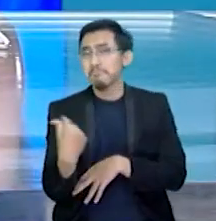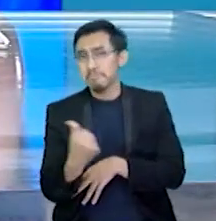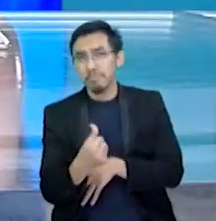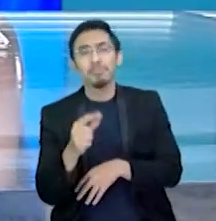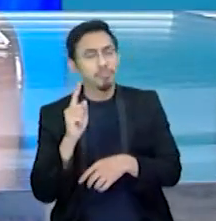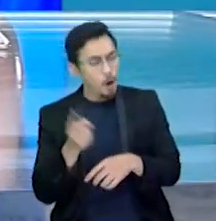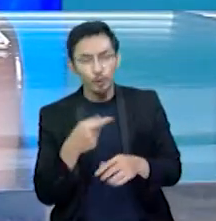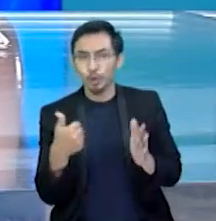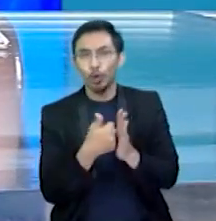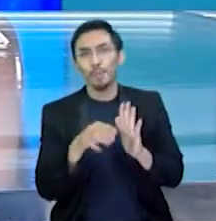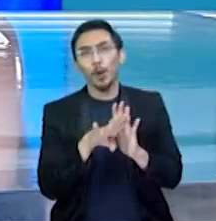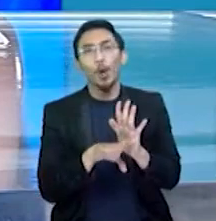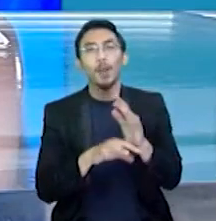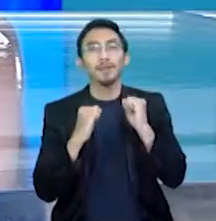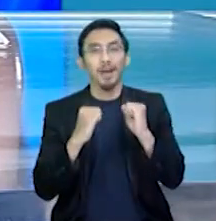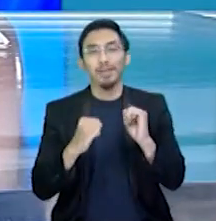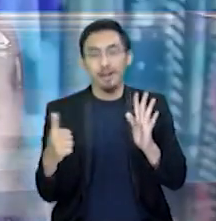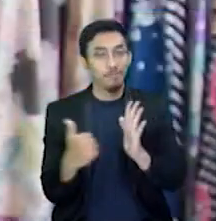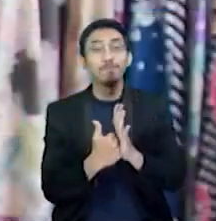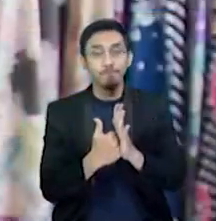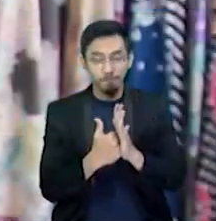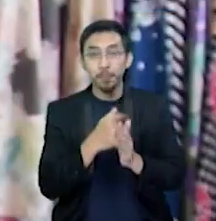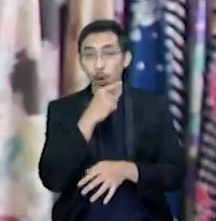diminta selalu mematuhi protokol kesehatan.